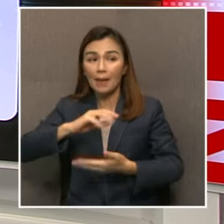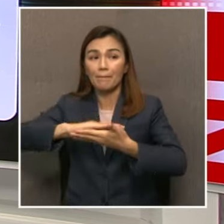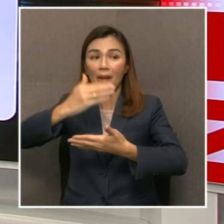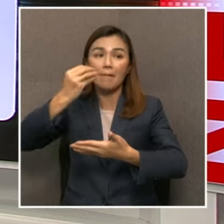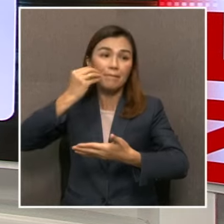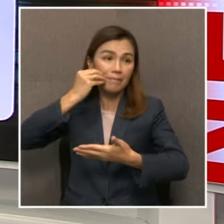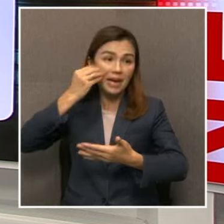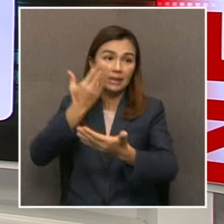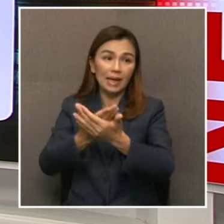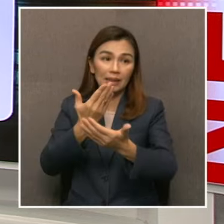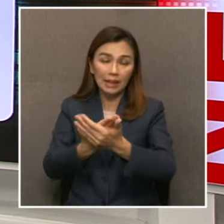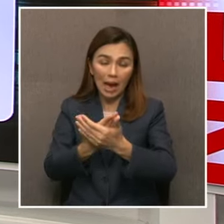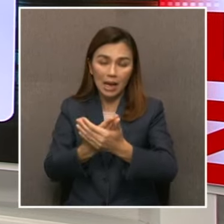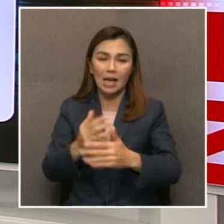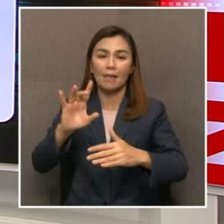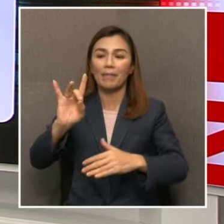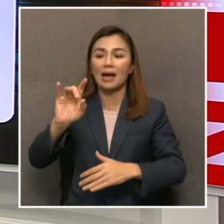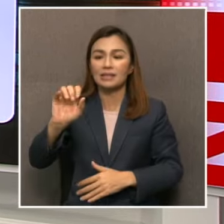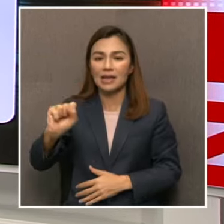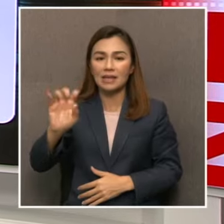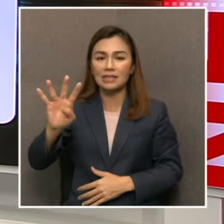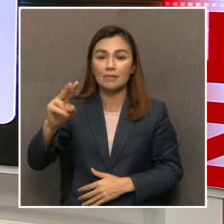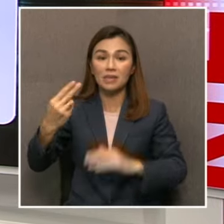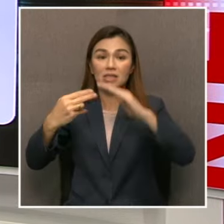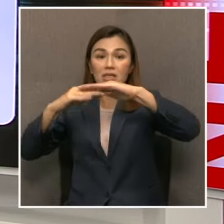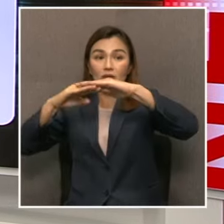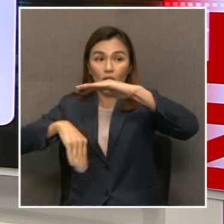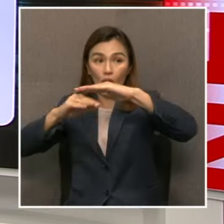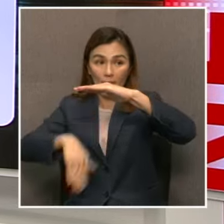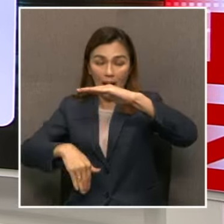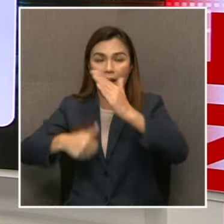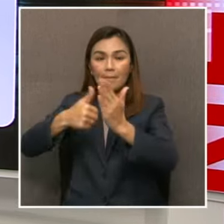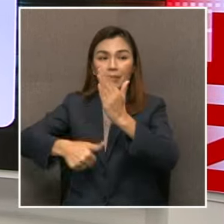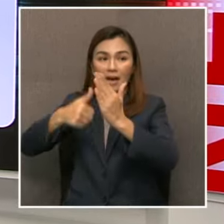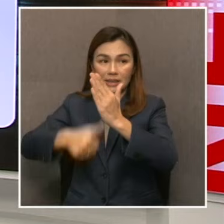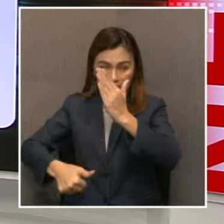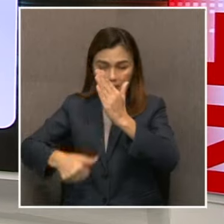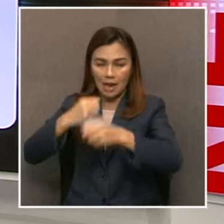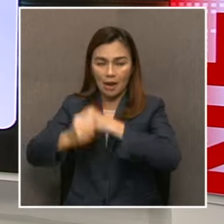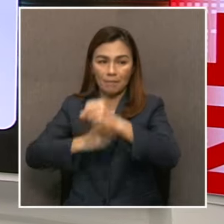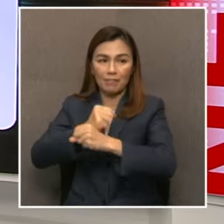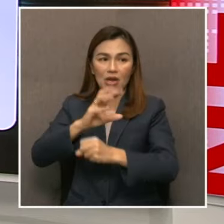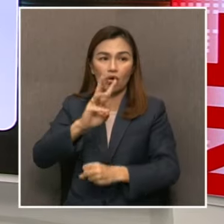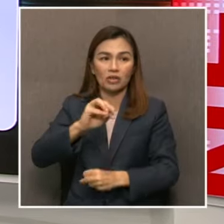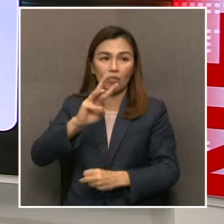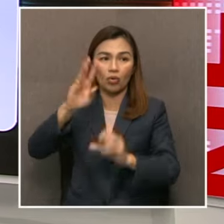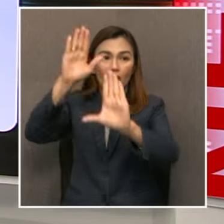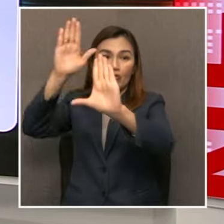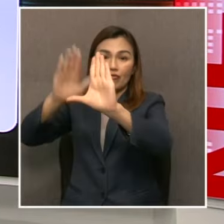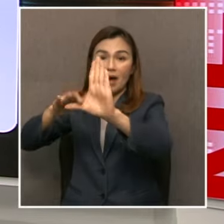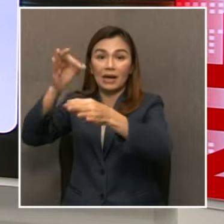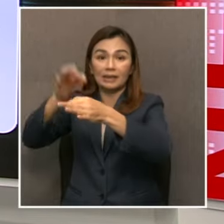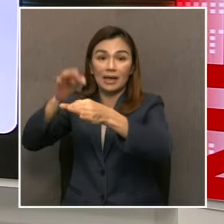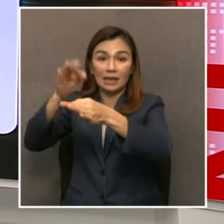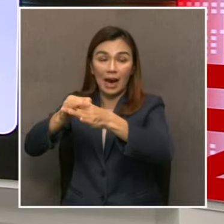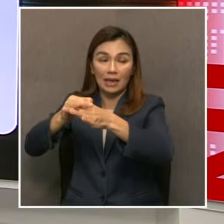ไปรายได้ไม่เกิน 840,000 บาทนะครับในฐานภาษีปี2566มีเงินฝากธนาคารพาณิชย์สถาบัน